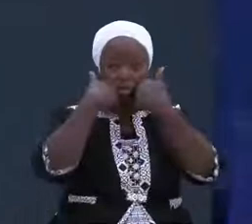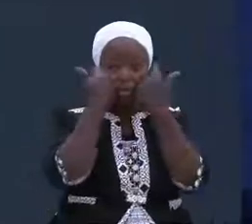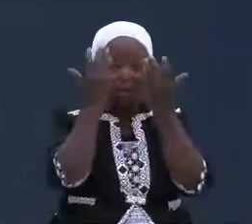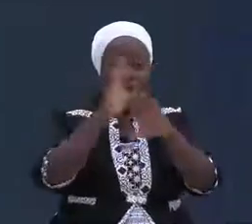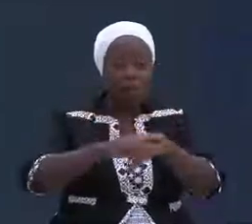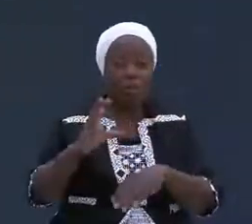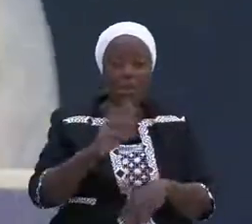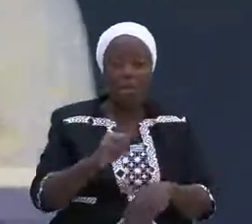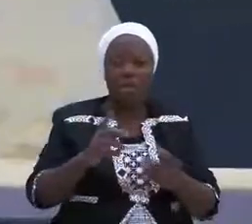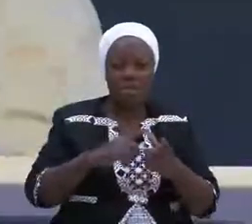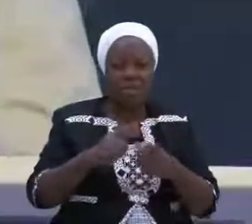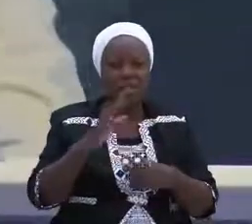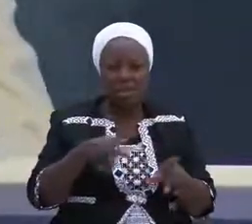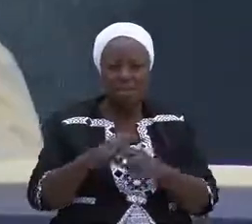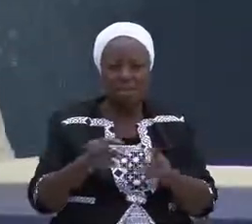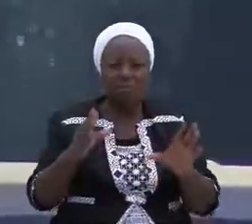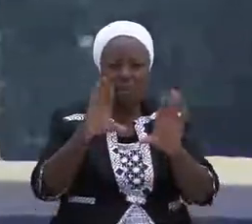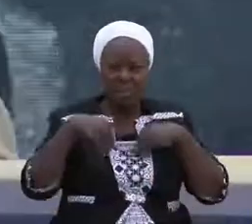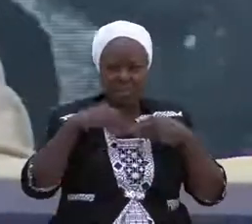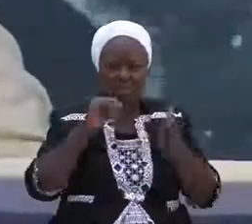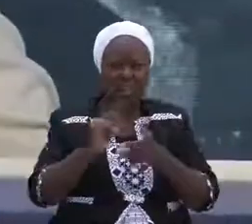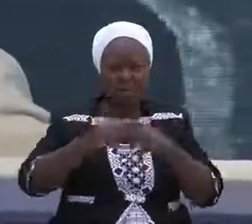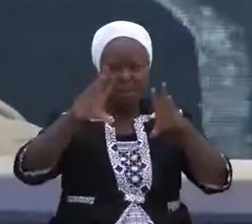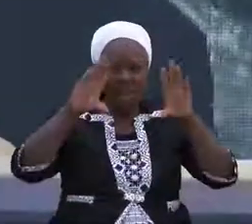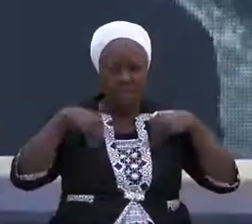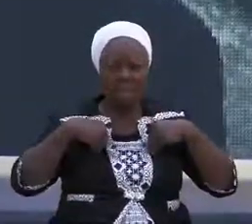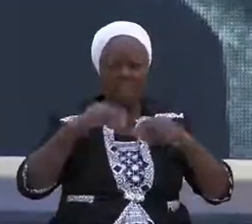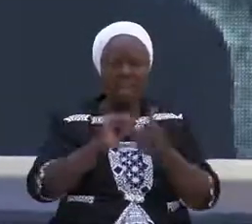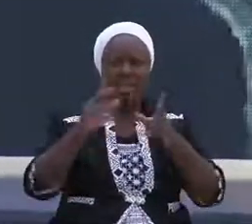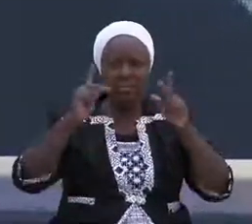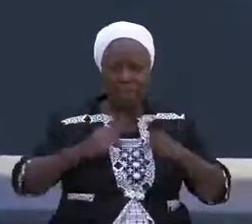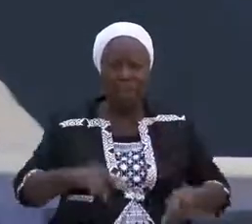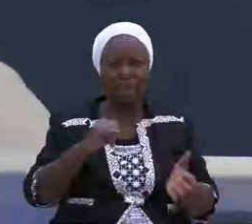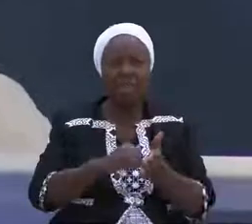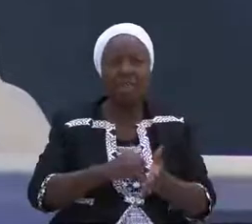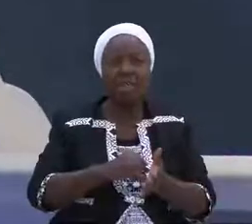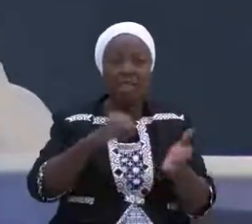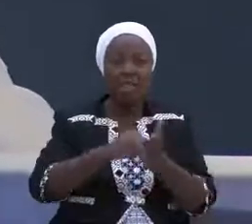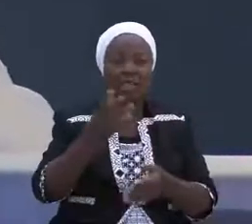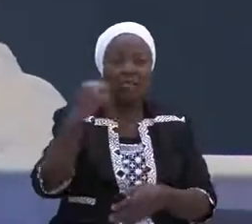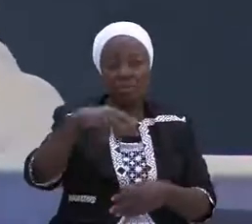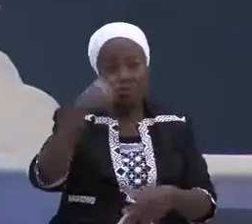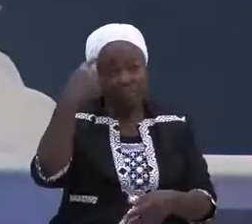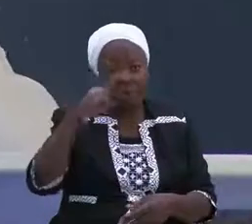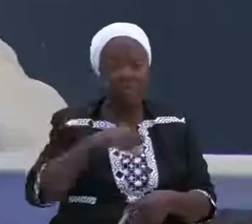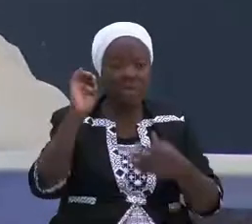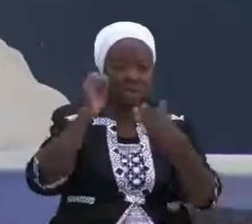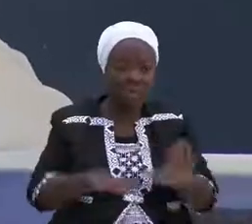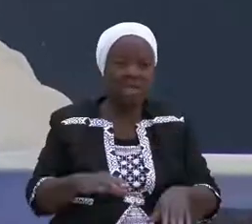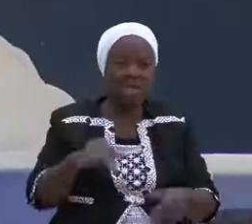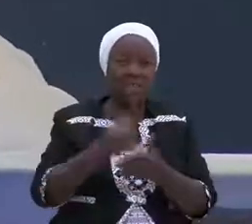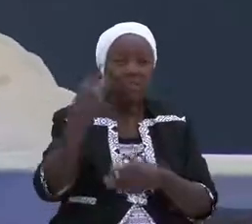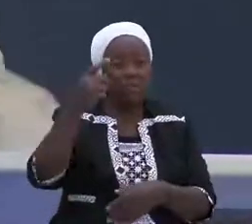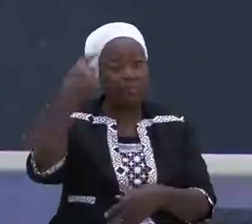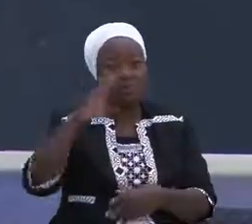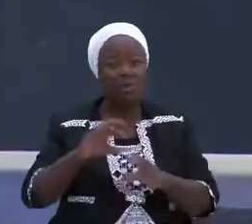abandonné? Tu personnalises cela. C'était pour toi qu'il est mort. C'est à cause de toi qu'il a versé son